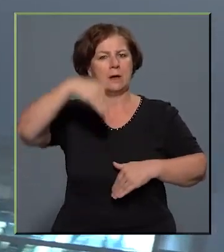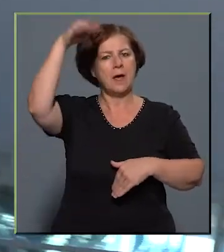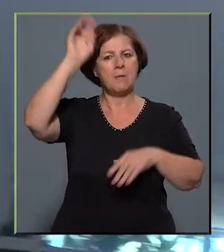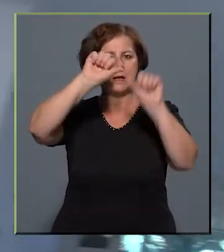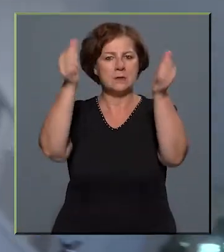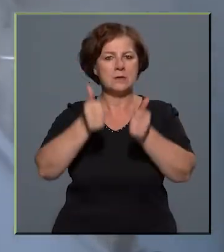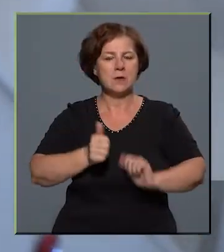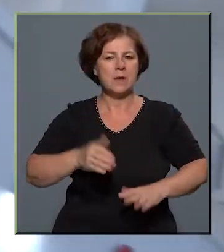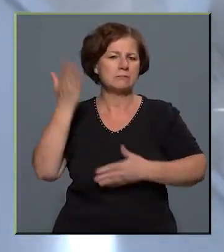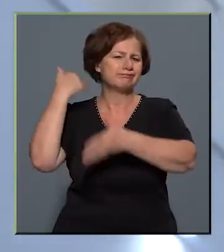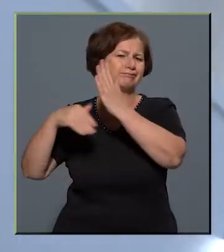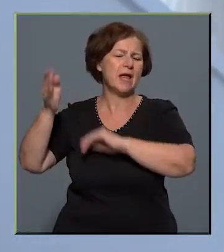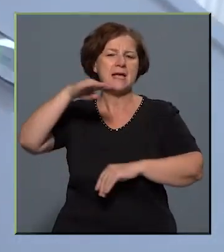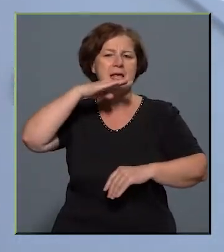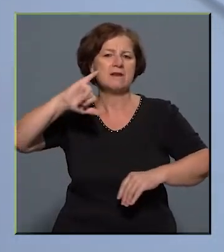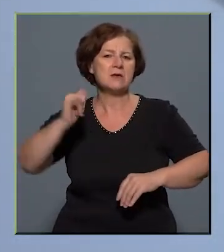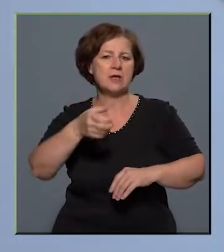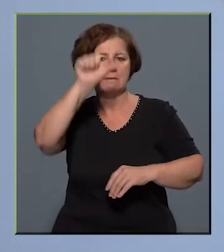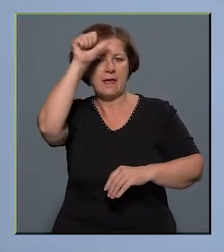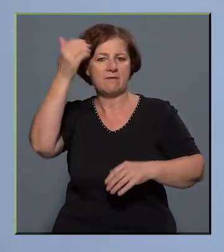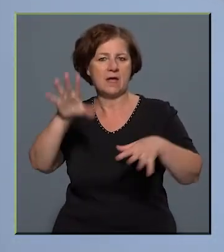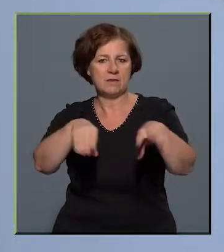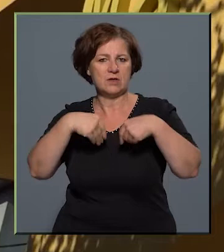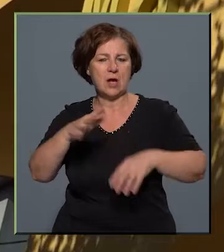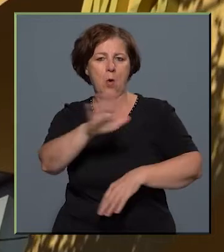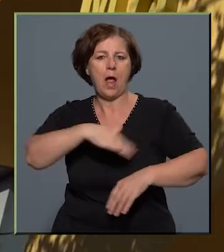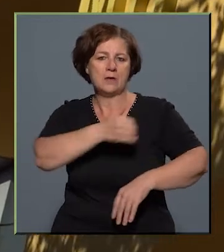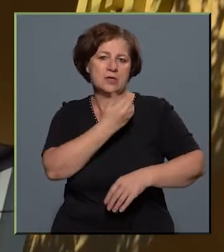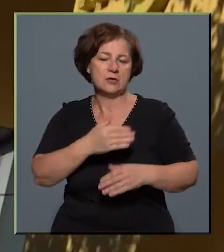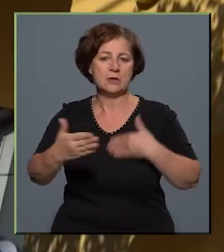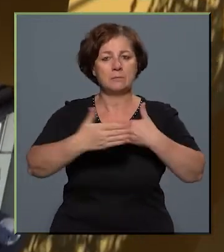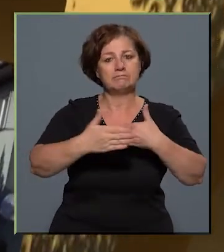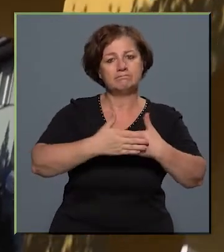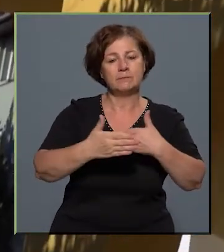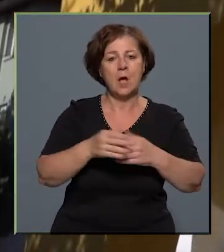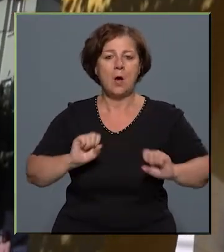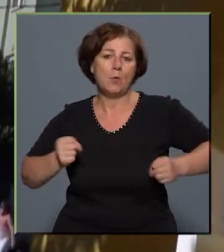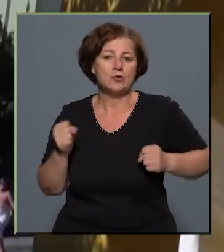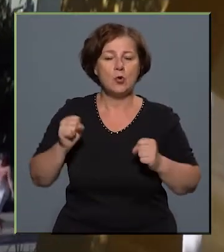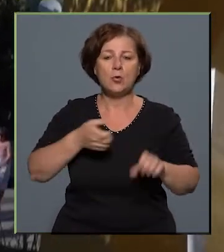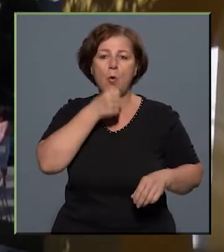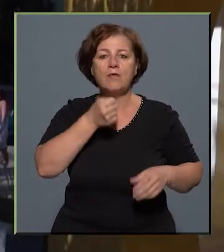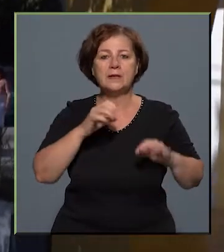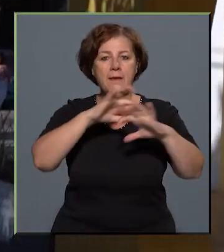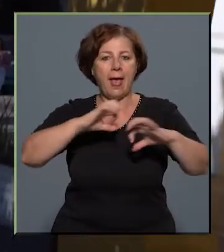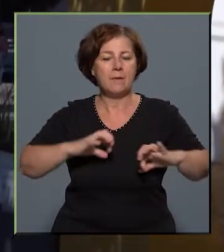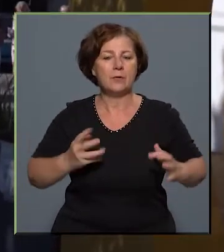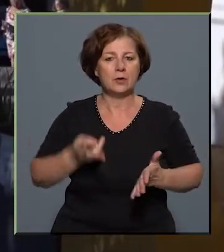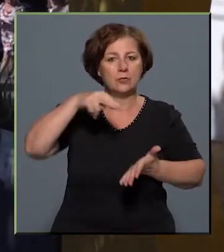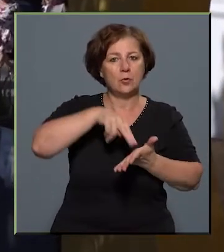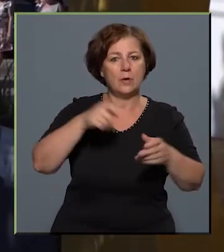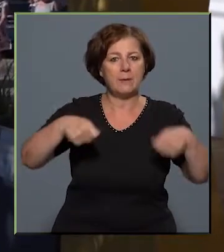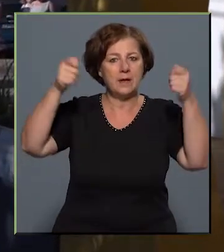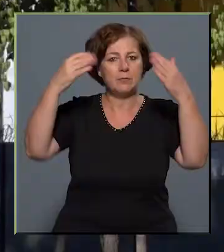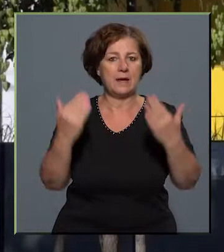néhai Szervácius Jenő nevét viselő általános iskolát és a szomszédos mocorgó óvodát, amely elbontott korábbi épületek